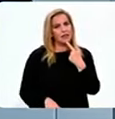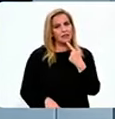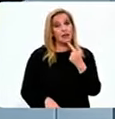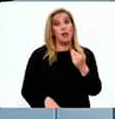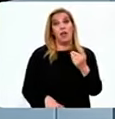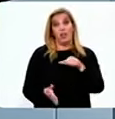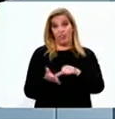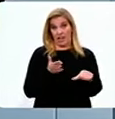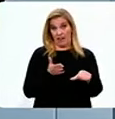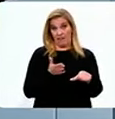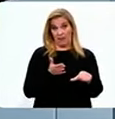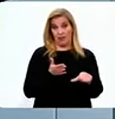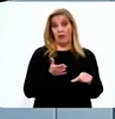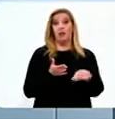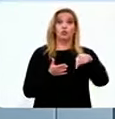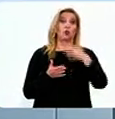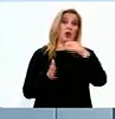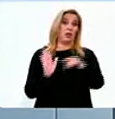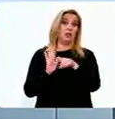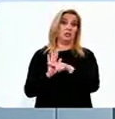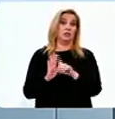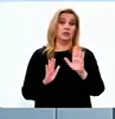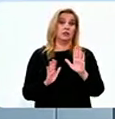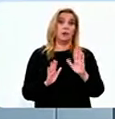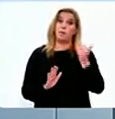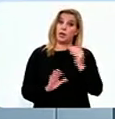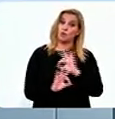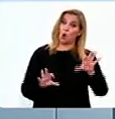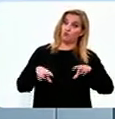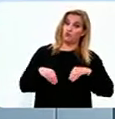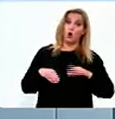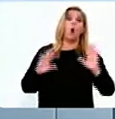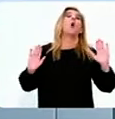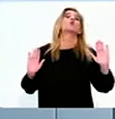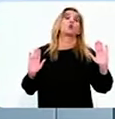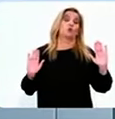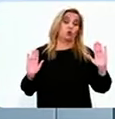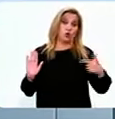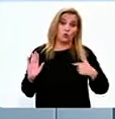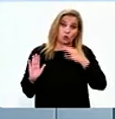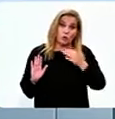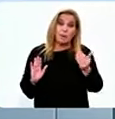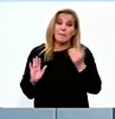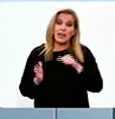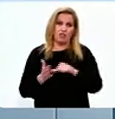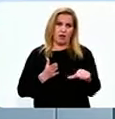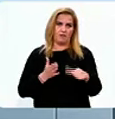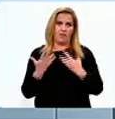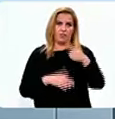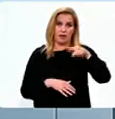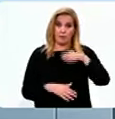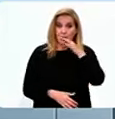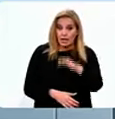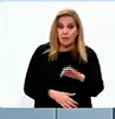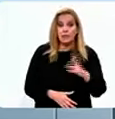χαρά. Όχι, όχι. Τα λέω 15 μέρες μετά τη διαγραφή μου. Γιατί 15 μέρες θυμάσαι ότι έλεγα ότι εδώ υπάρχει